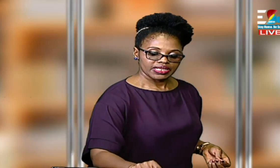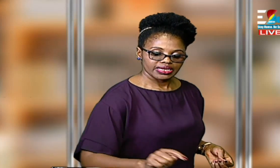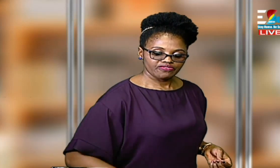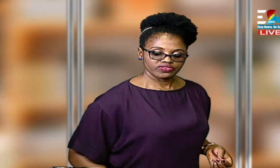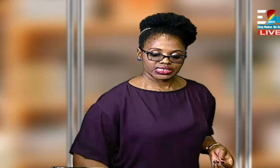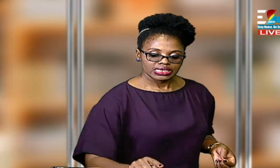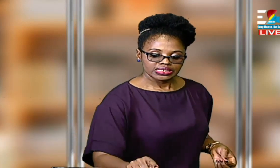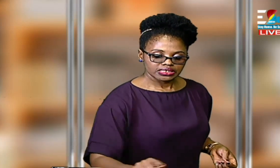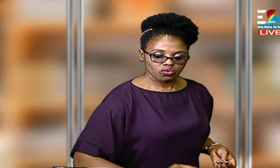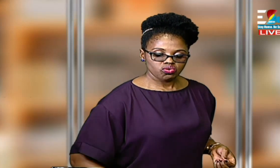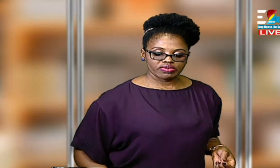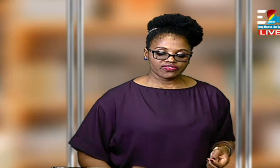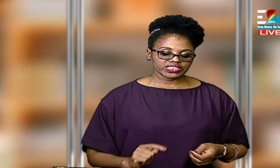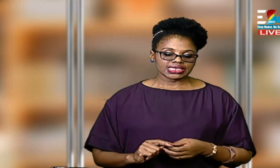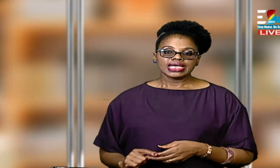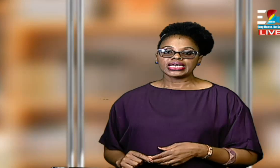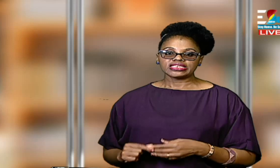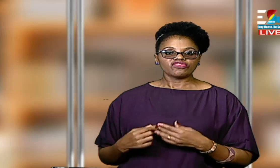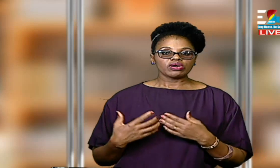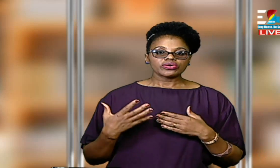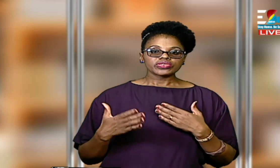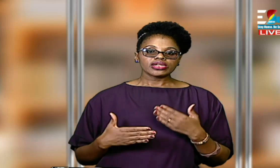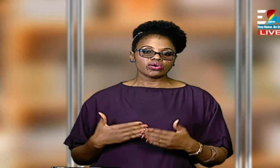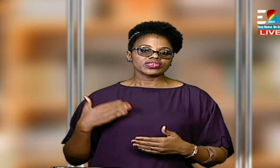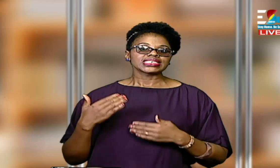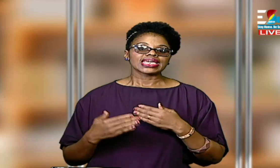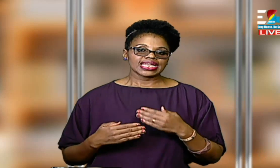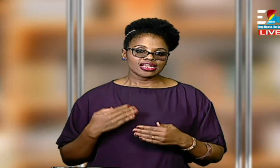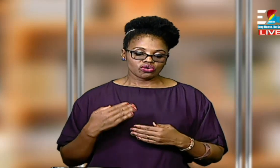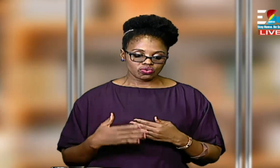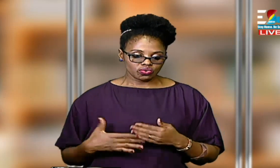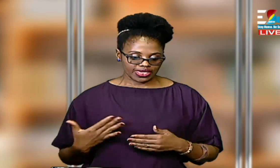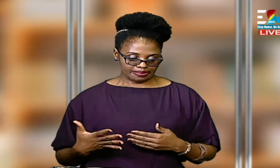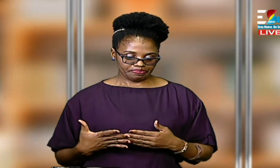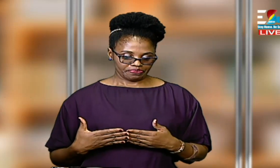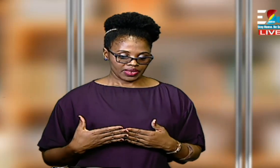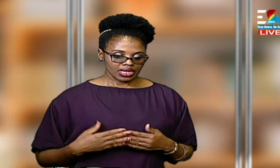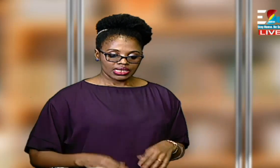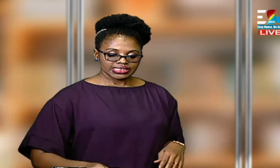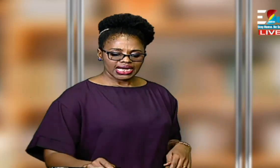Asichubekele embili ke mfundzi sikhulume futhi ngetivumelwano tenhloko singete lokunye.